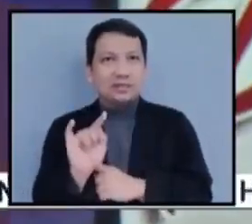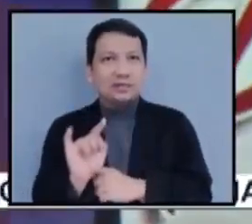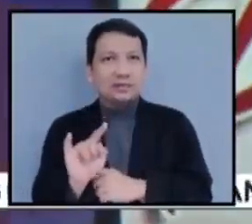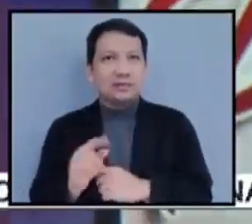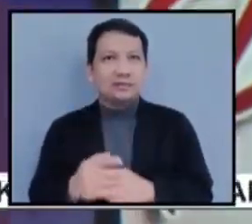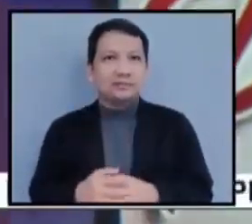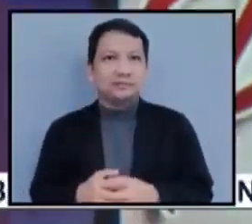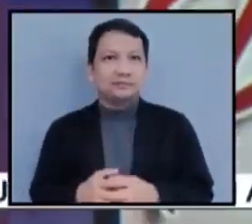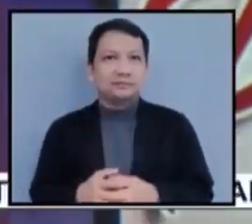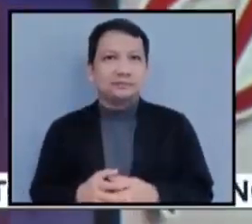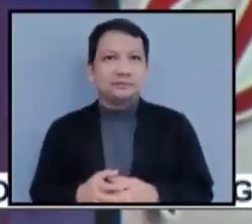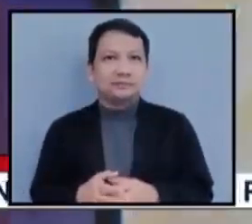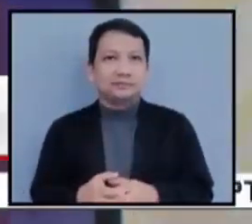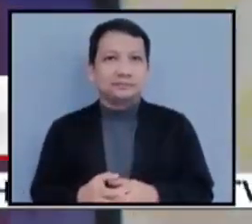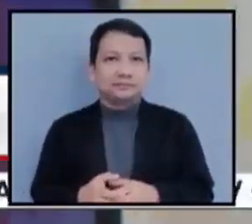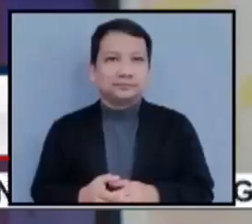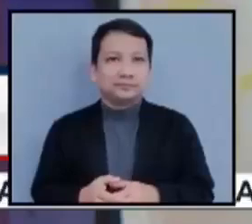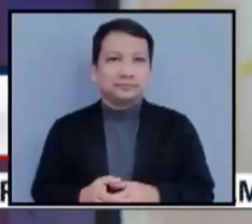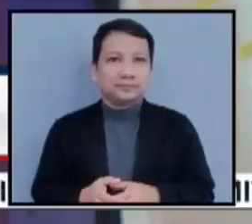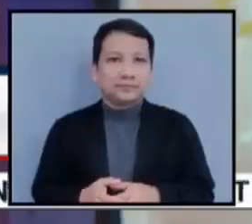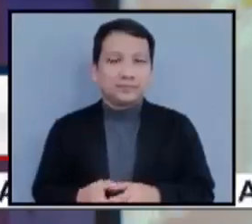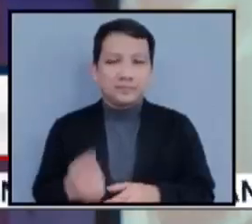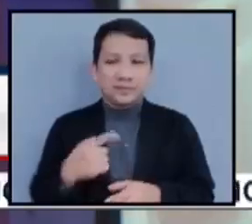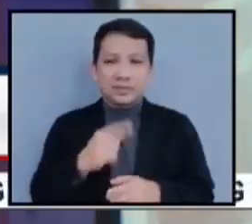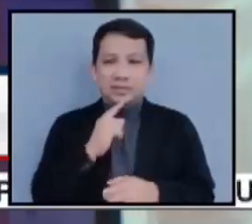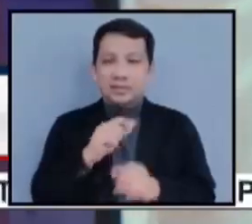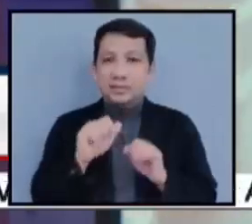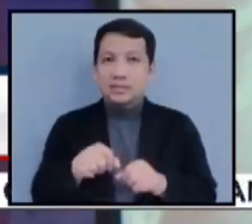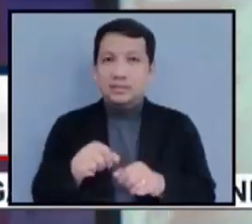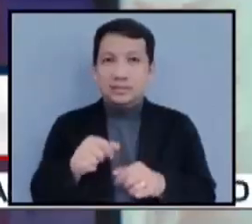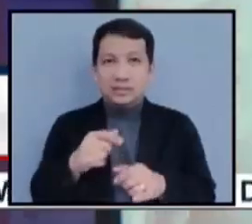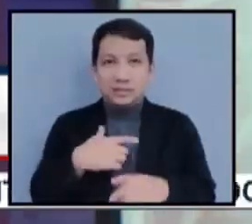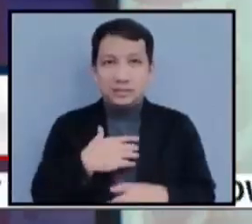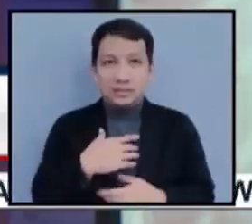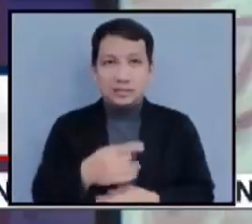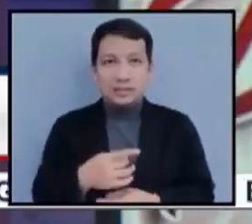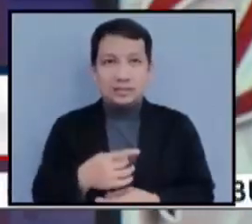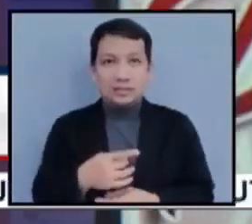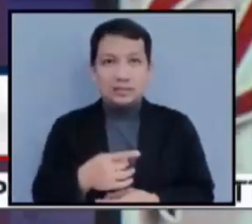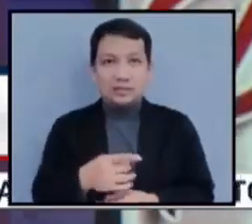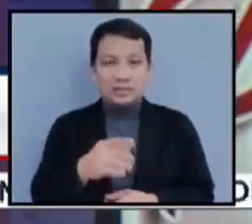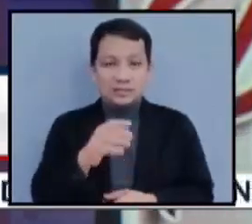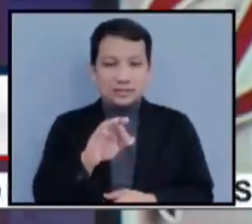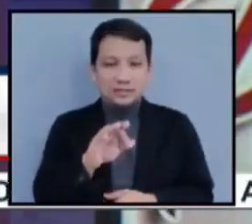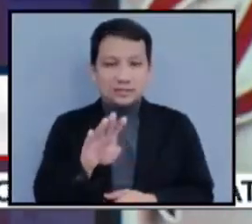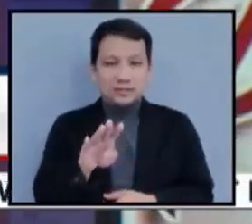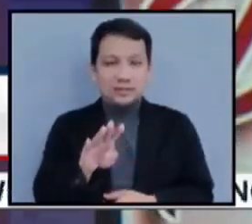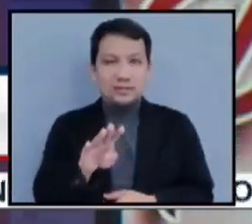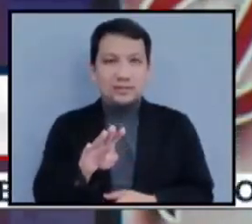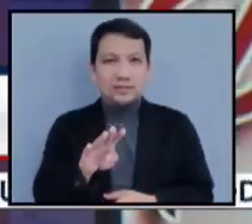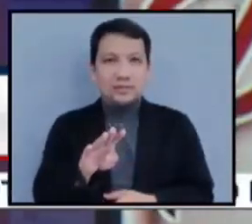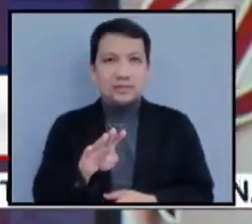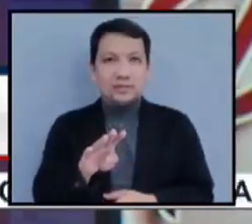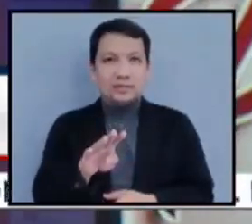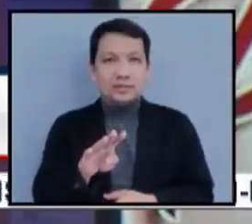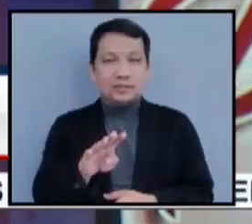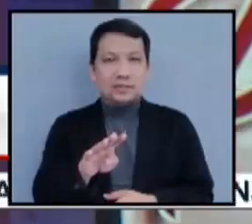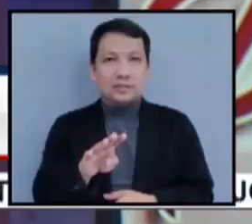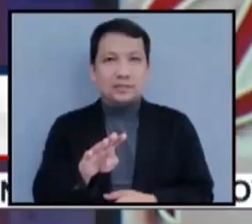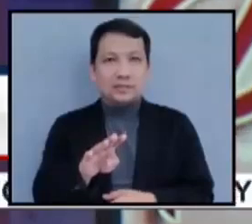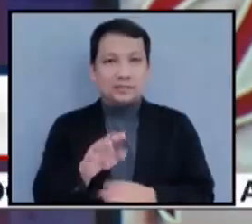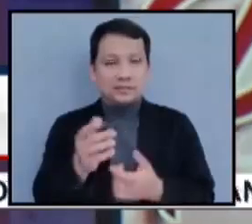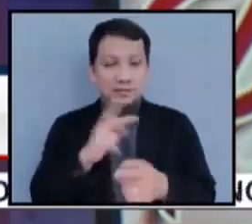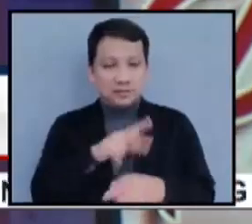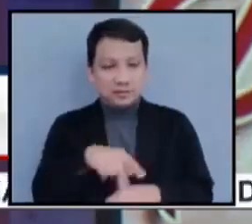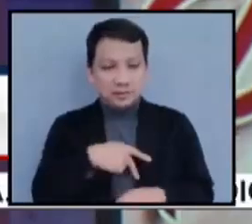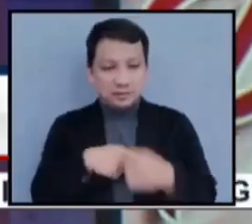Sa upcoming performances ko po, you can like po yung Facebook page po ng Froilan's Museo. And sa personal accounts